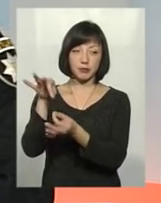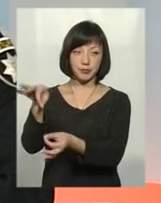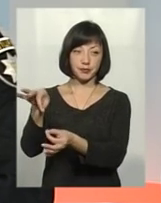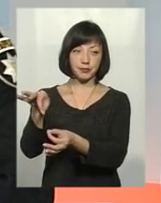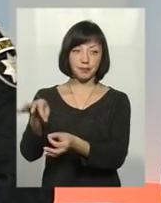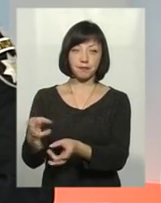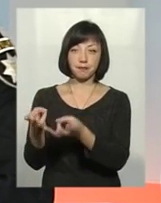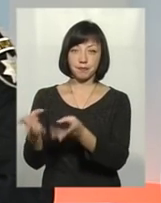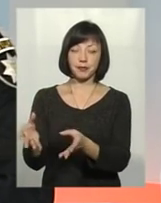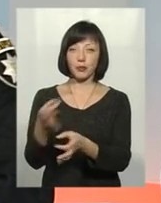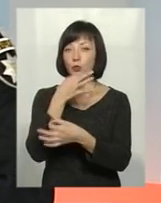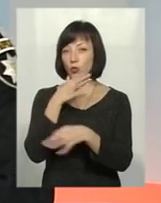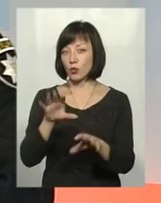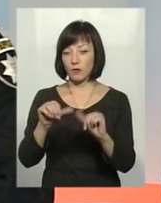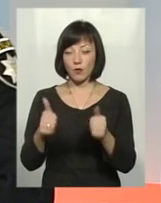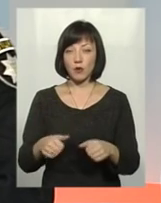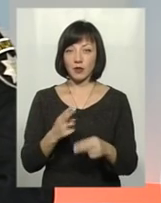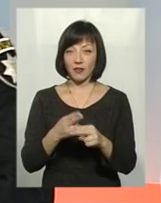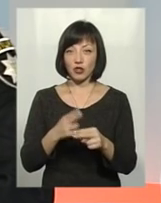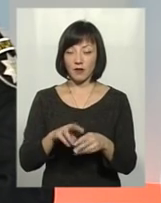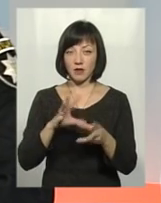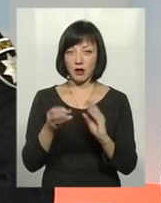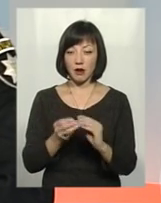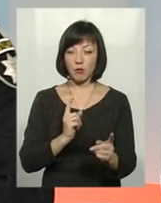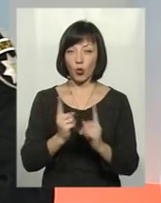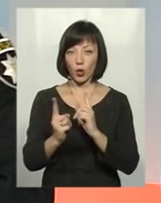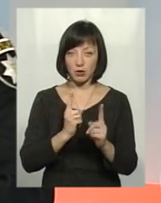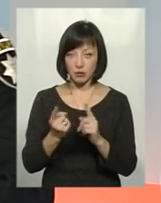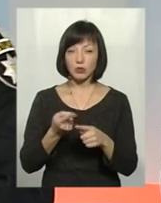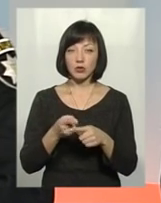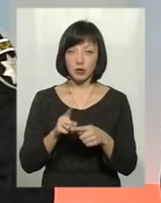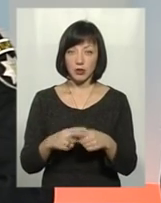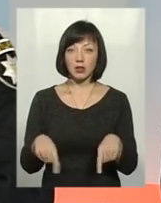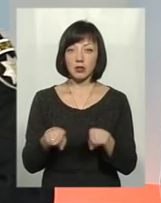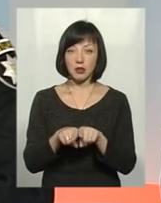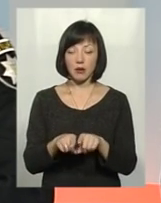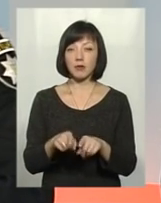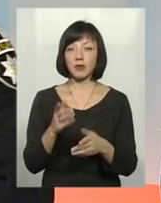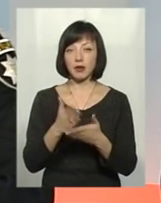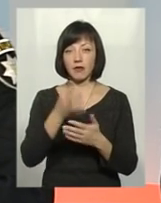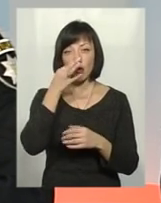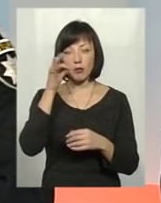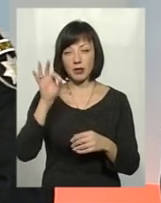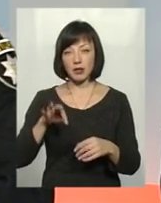і будь-де, що перешкоджає взагалі проїзду, то так само це є в